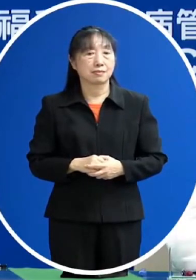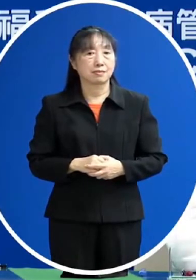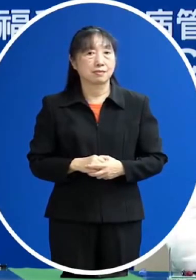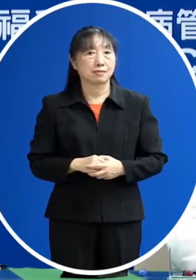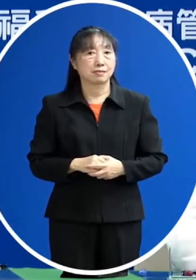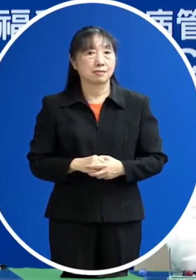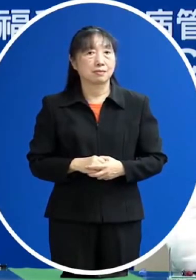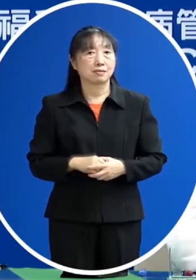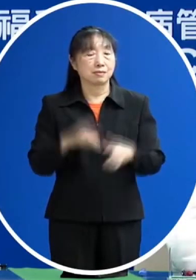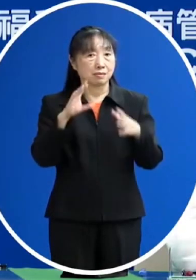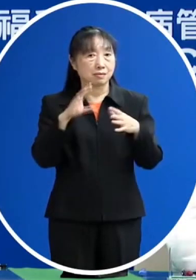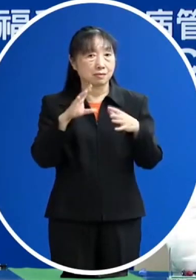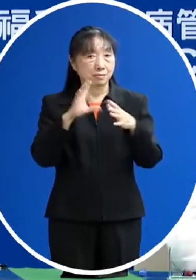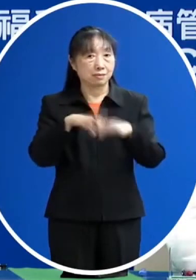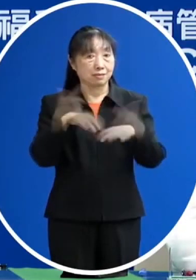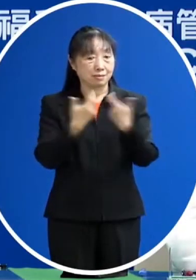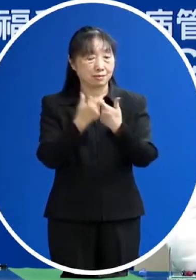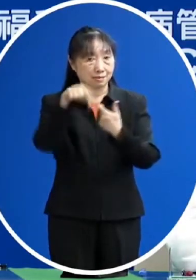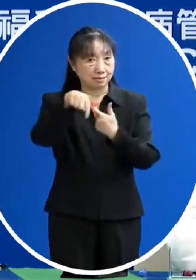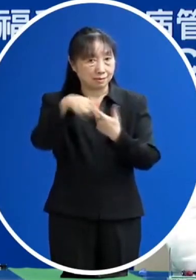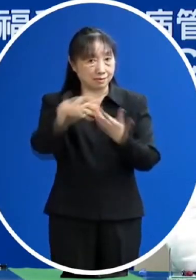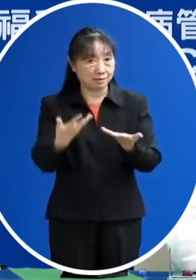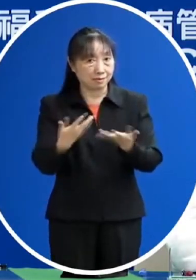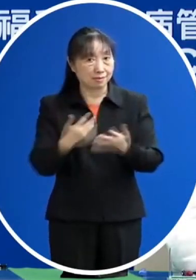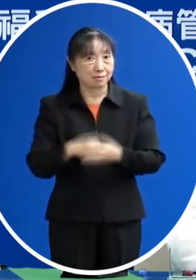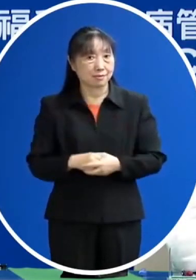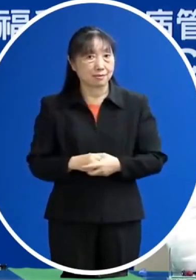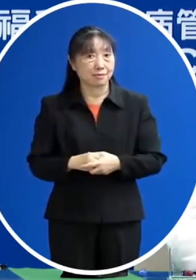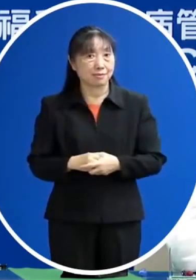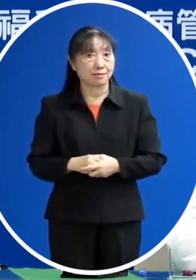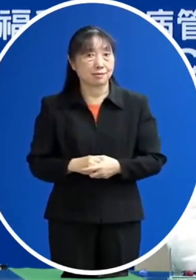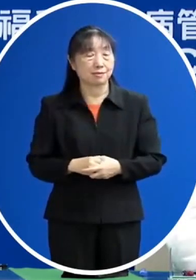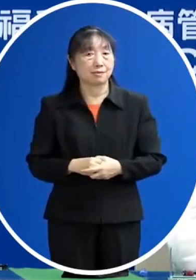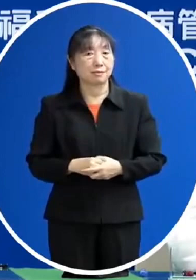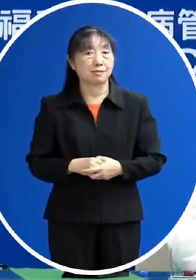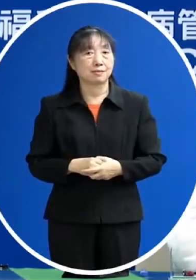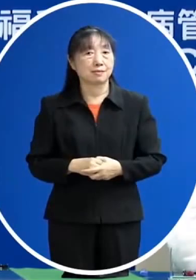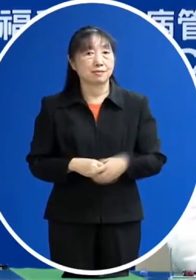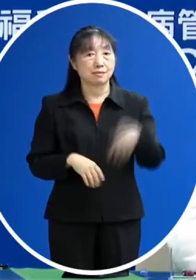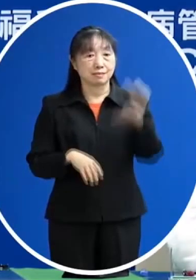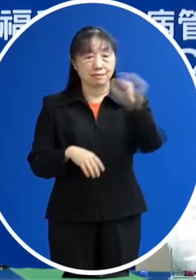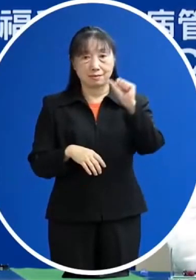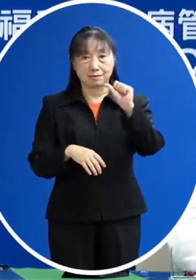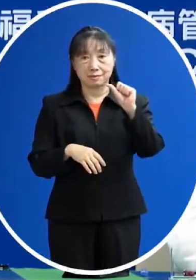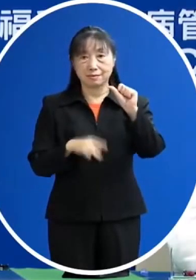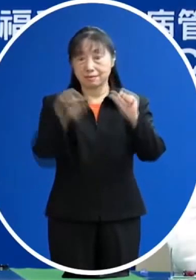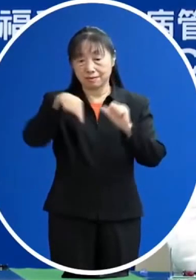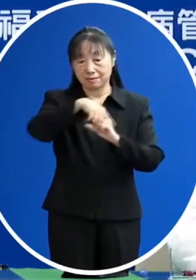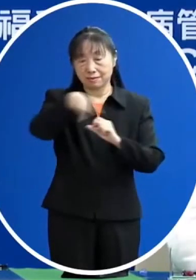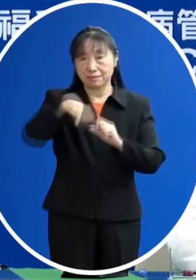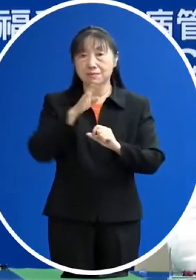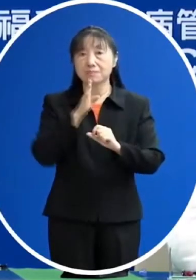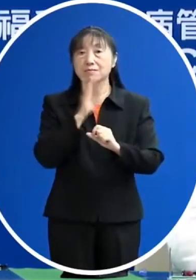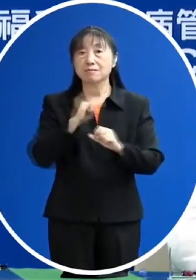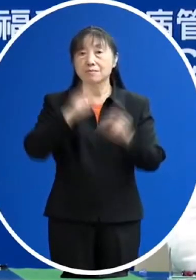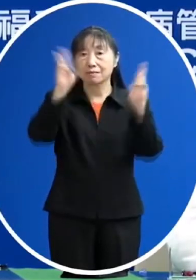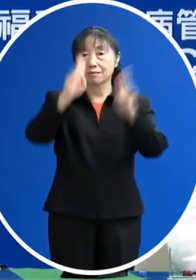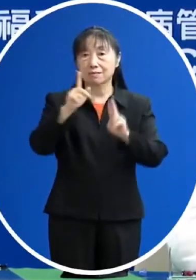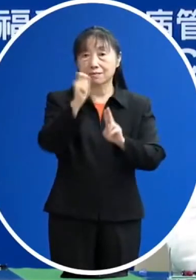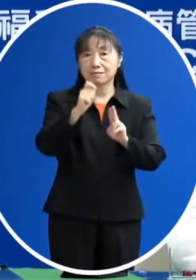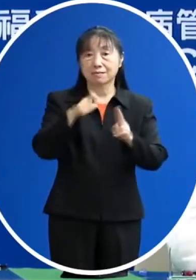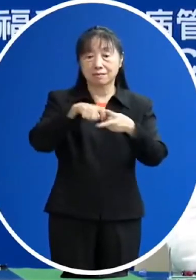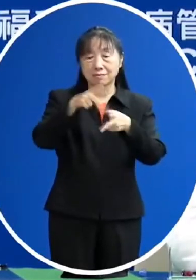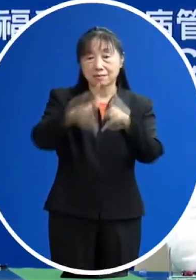是因为因应这，好，5个哈，这是一个电子工厂了